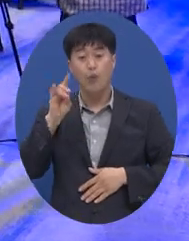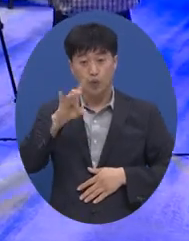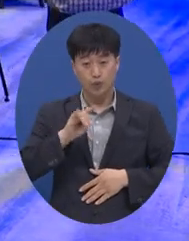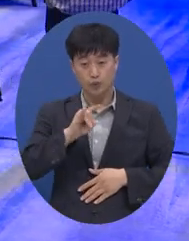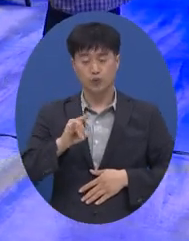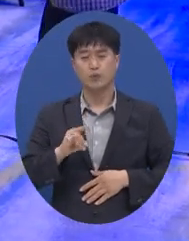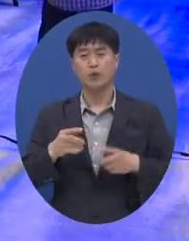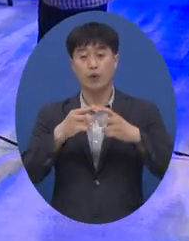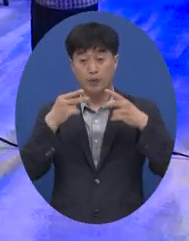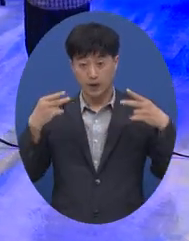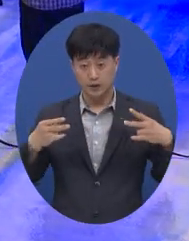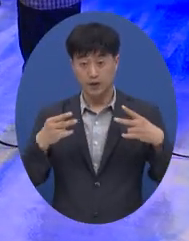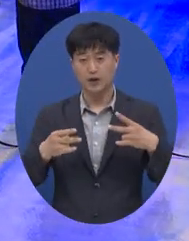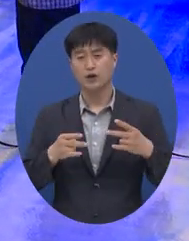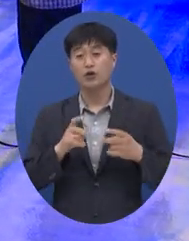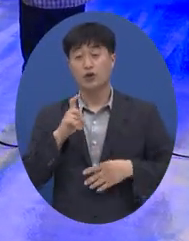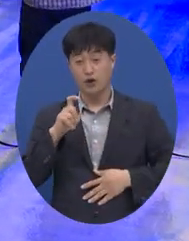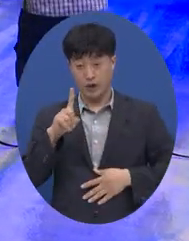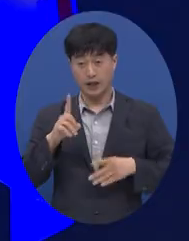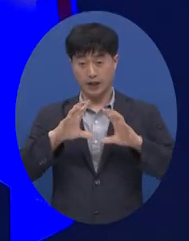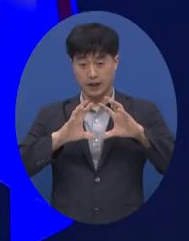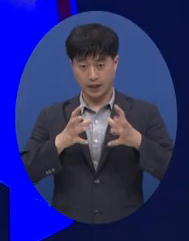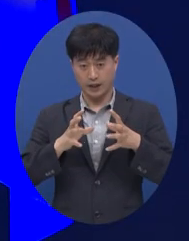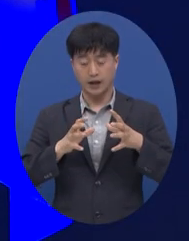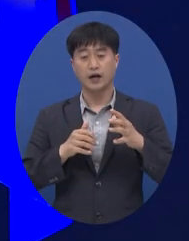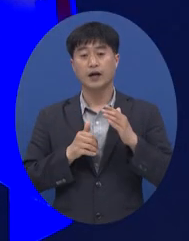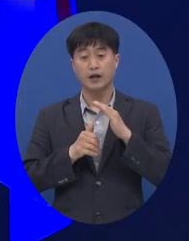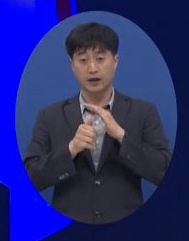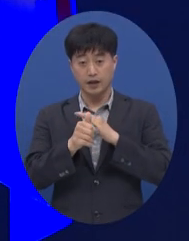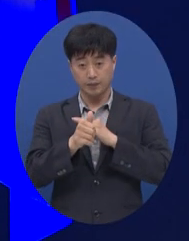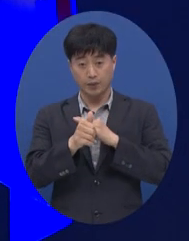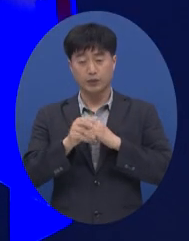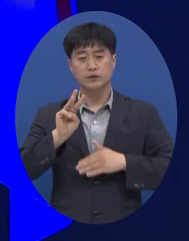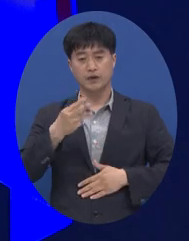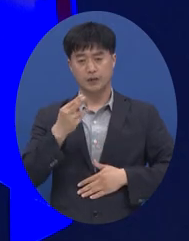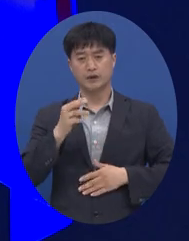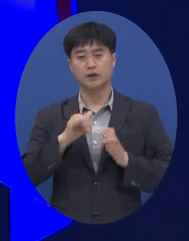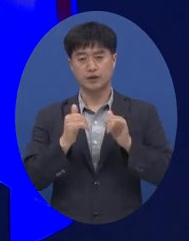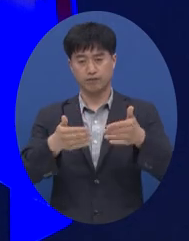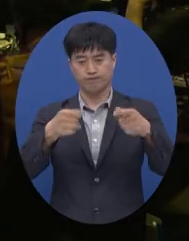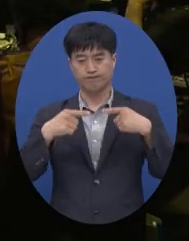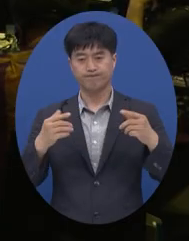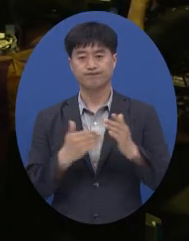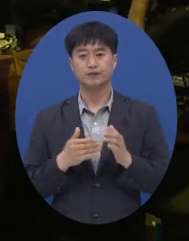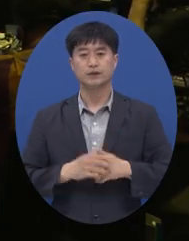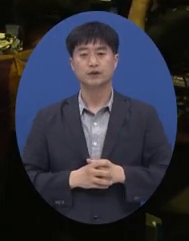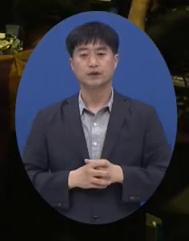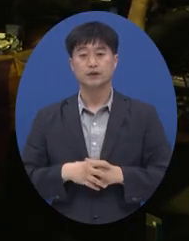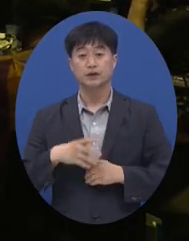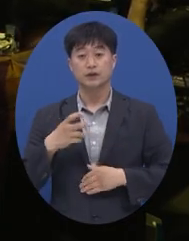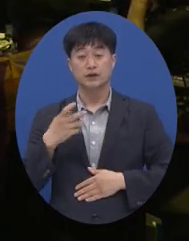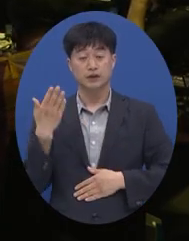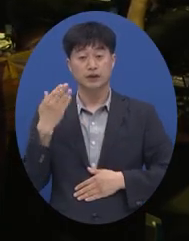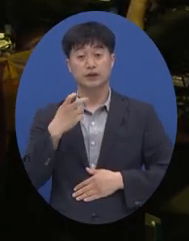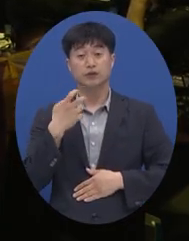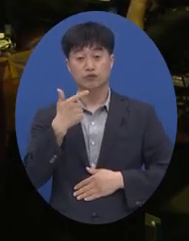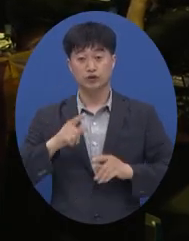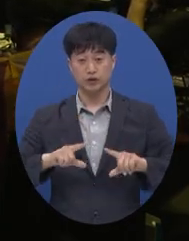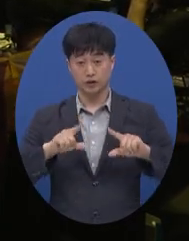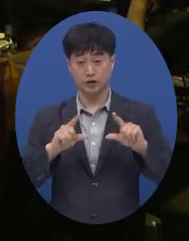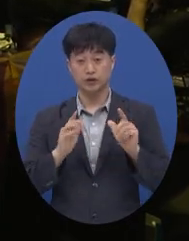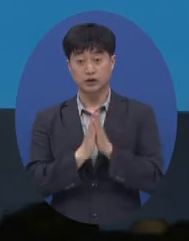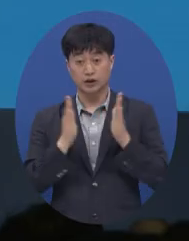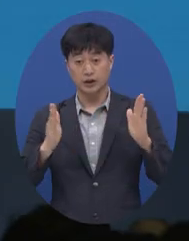프랑스, 카자흐스탄, 몽골, 인도네시아 등 11개국 300여 명이 참가했습니다. 지난 26일 진행된 본